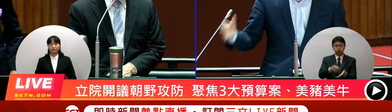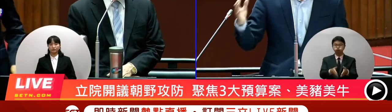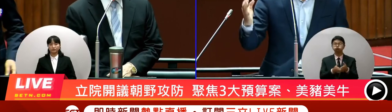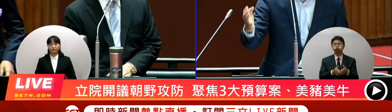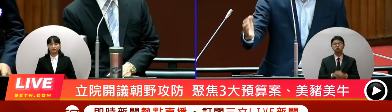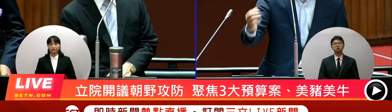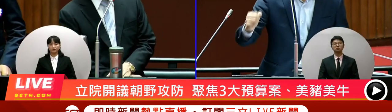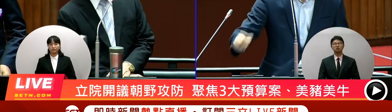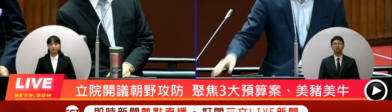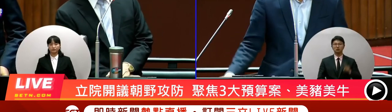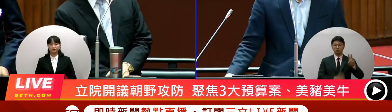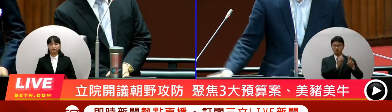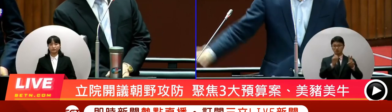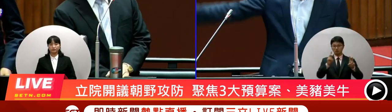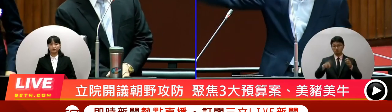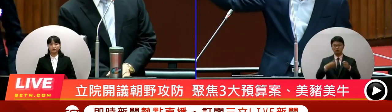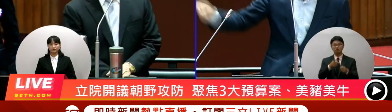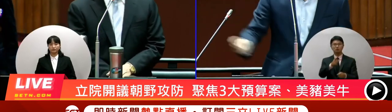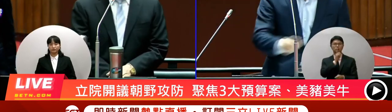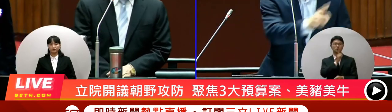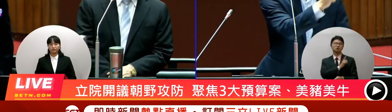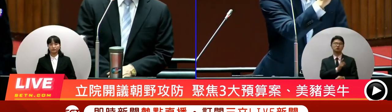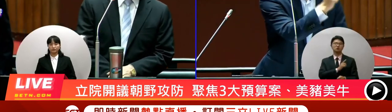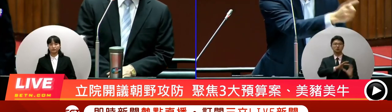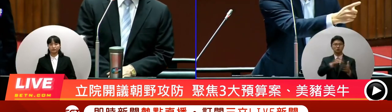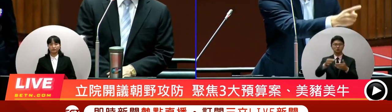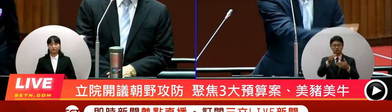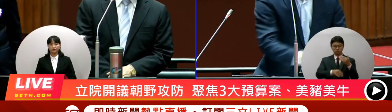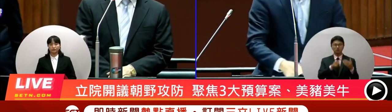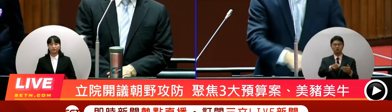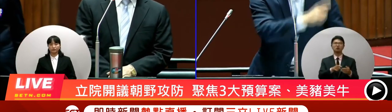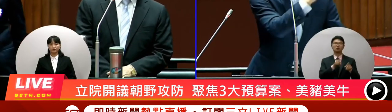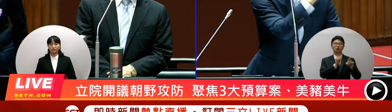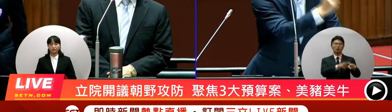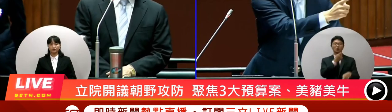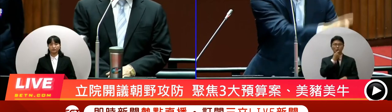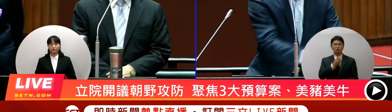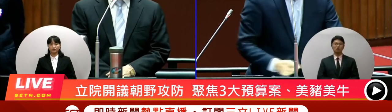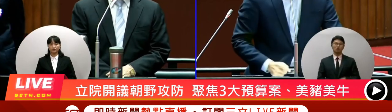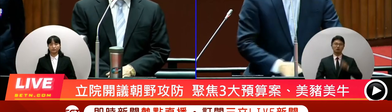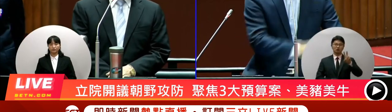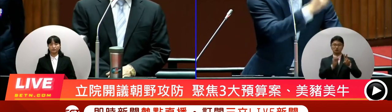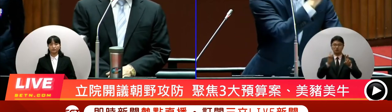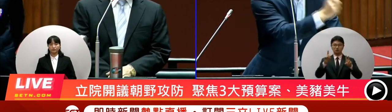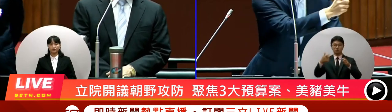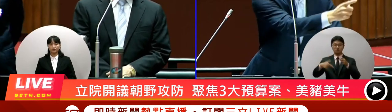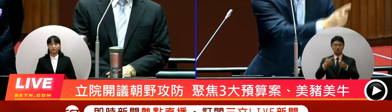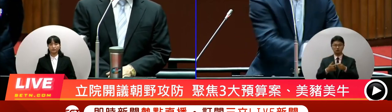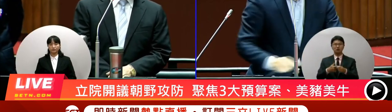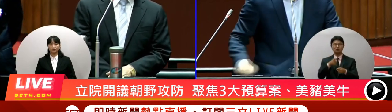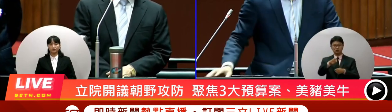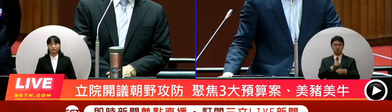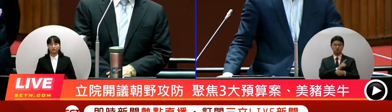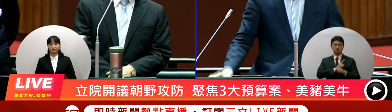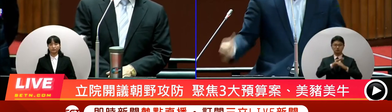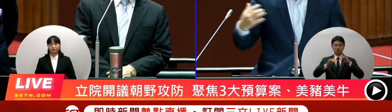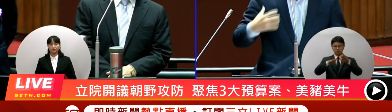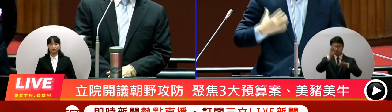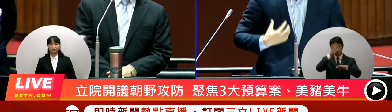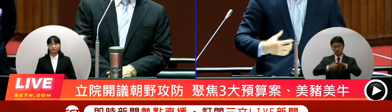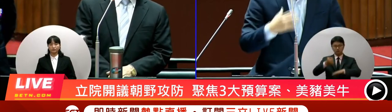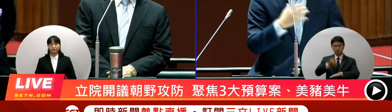你们愿意接受国际标准，2016年你已经完全执政，你不止反对，你还白纸黑字要求美国